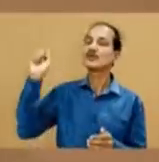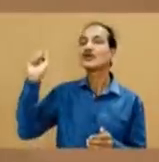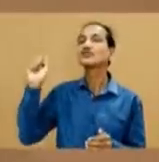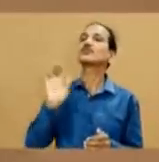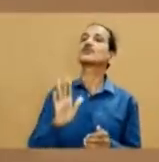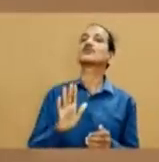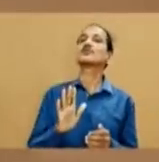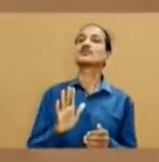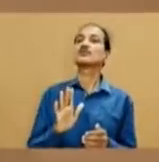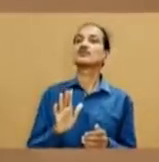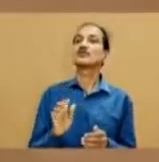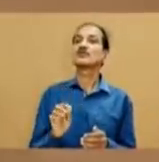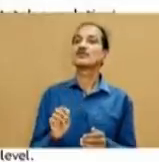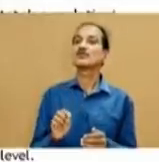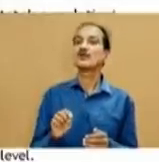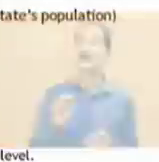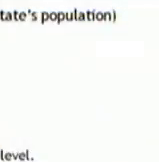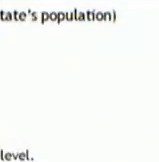ଆଜି ପର୍ଯ୍ୟନ୍ତ ଆମେ